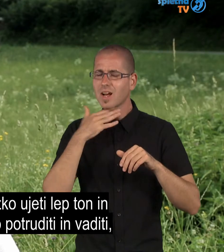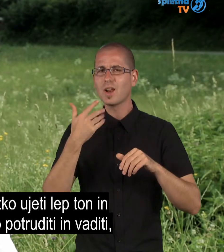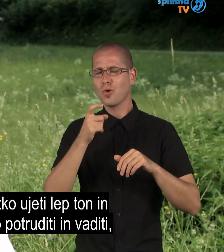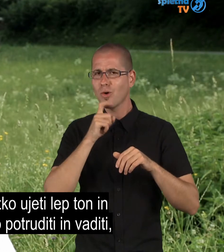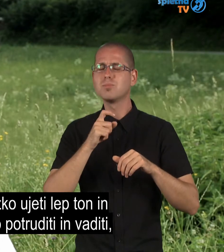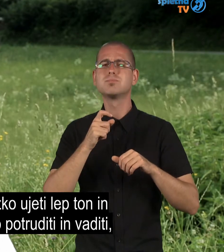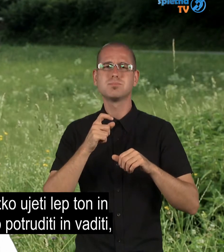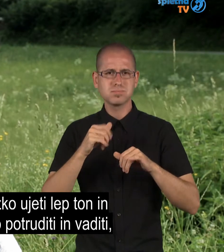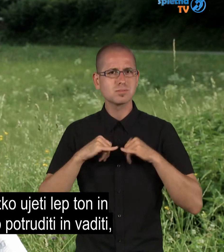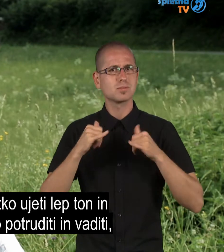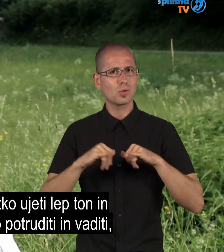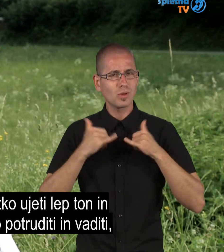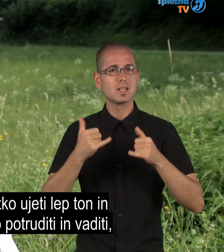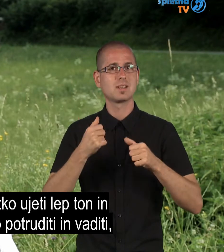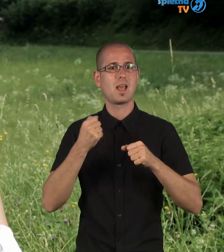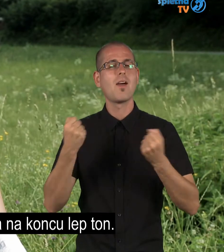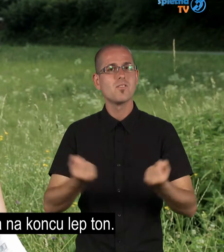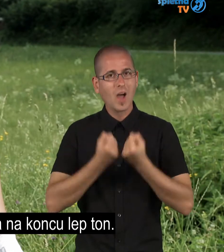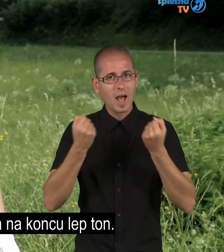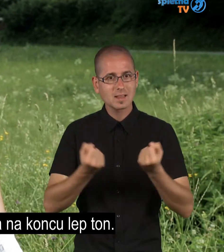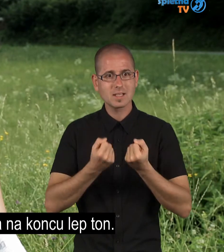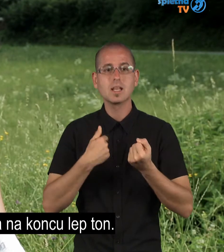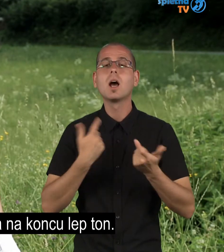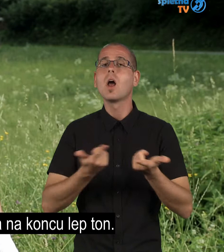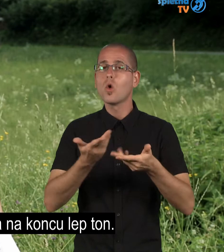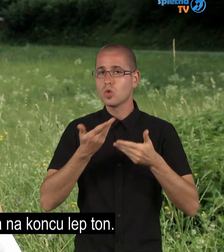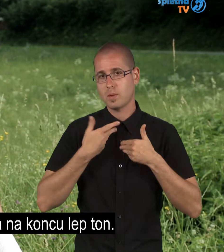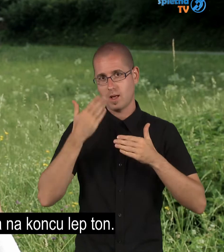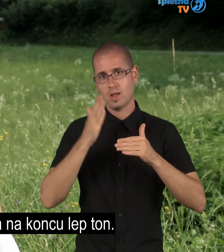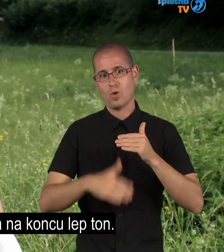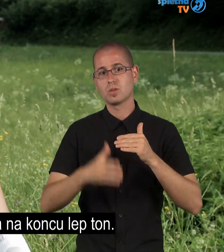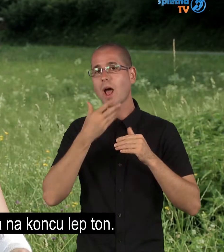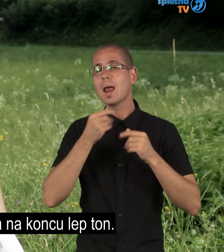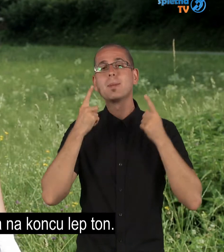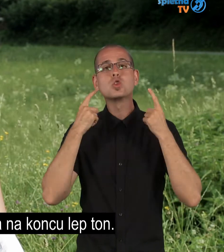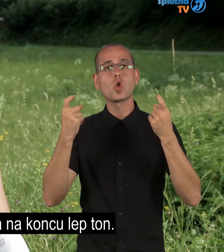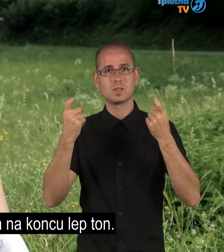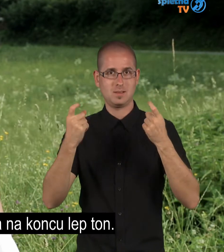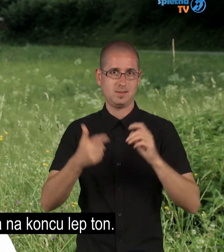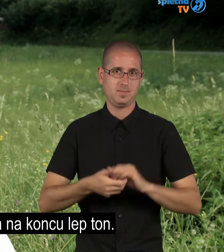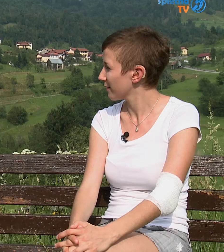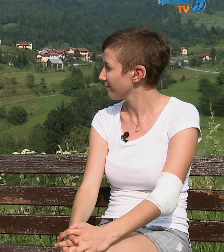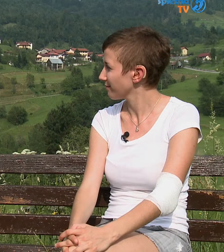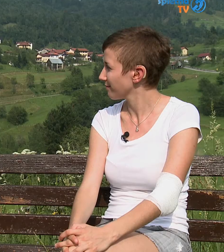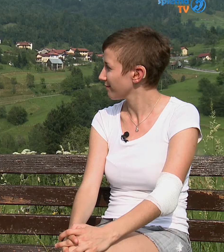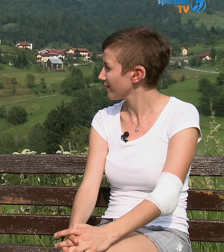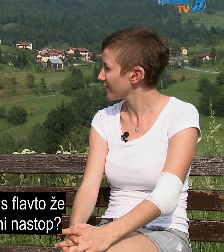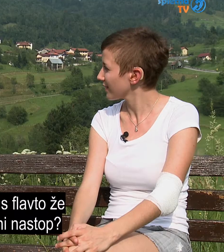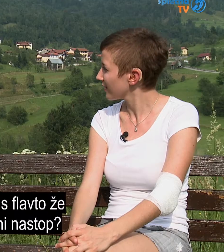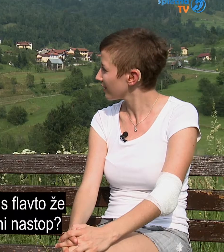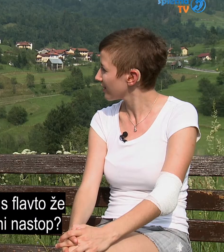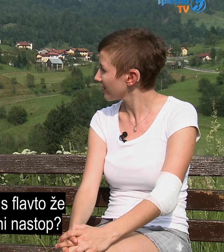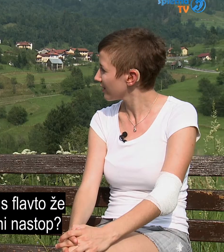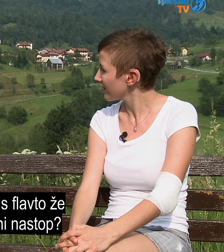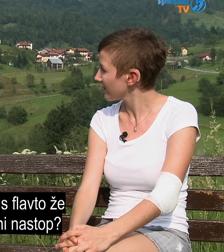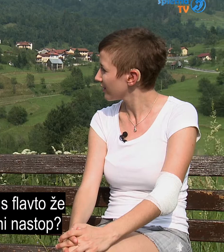morala veliko potruditi in vaditi, da lahko dobim na koncu lep ton. Ali